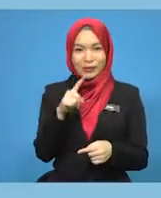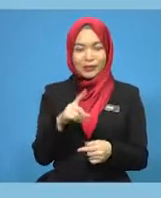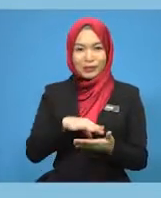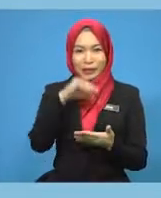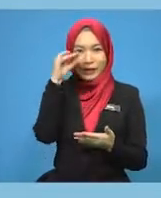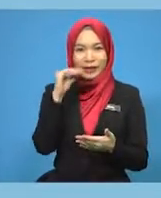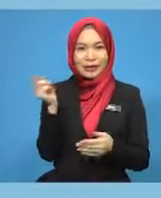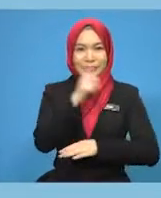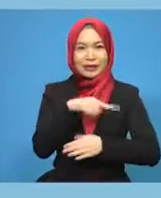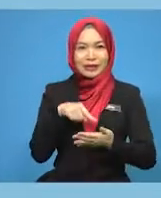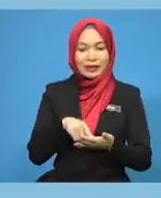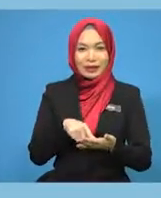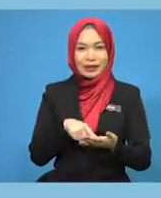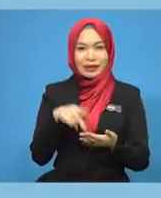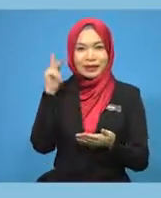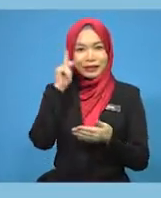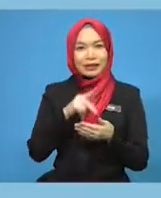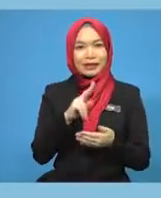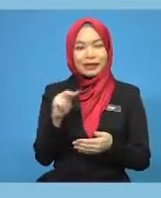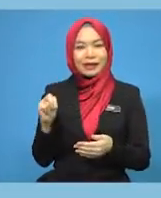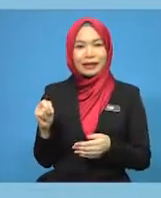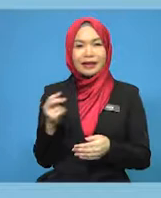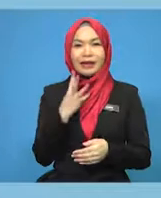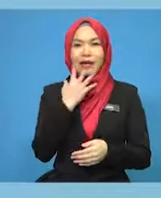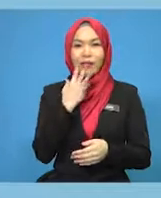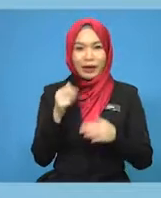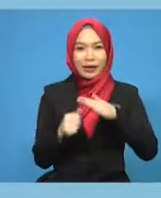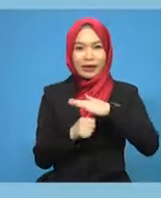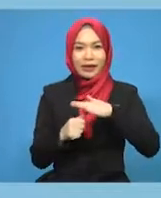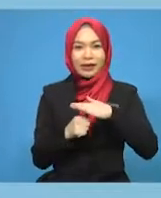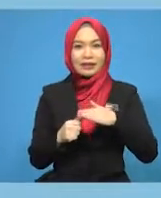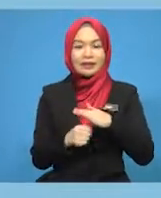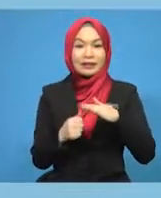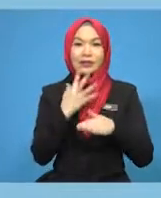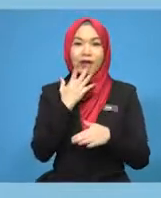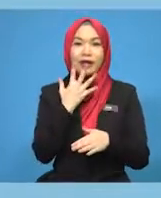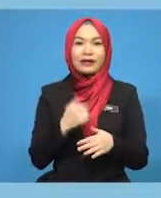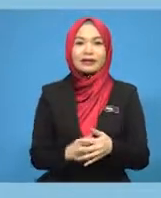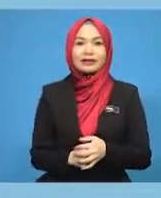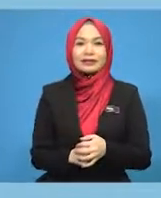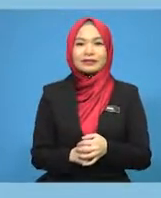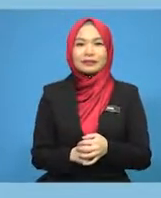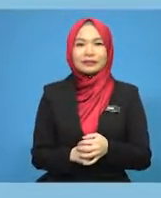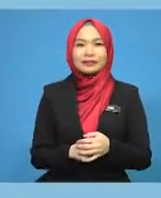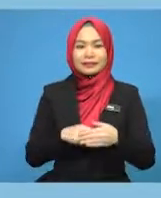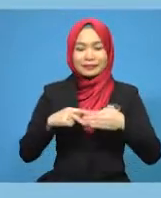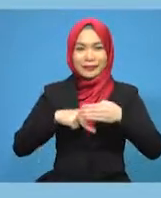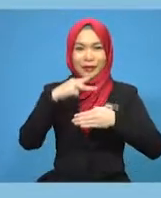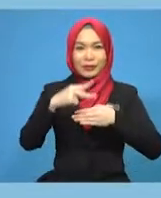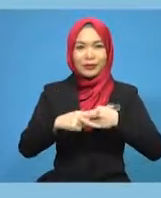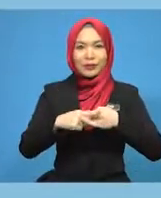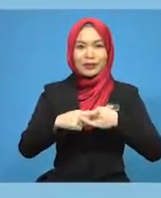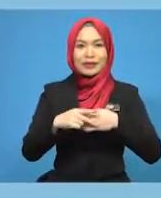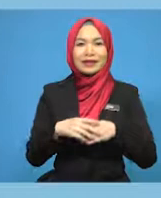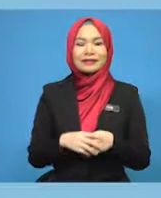ianya adalah mengenai pengenalan asas warna dalam kehidupan seharian kita. Yang kedua adalah warna dalam pembungkusan.